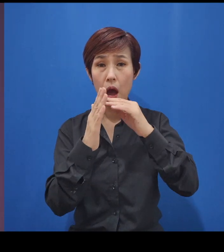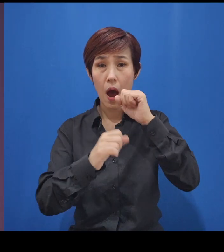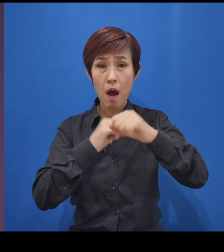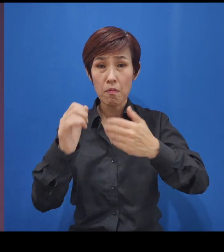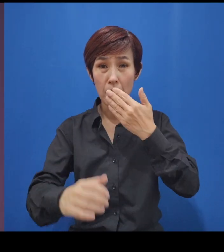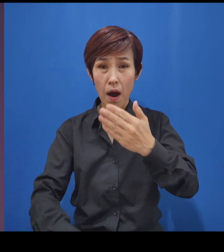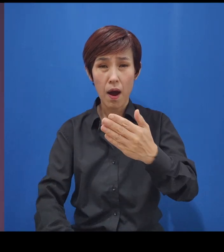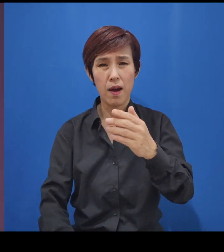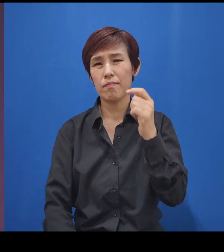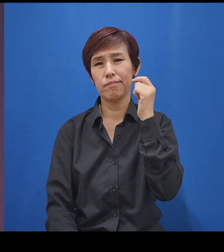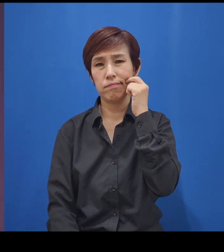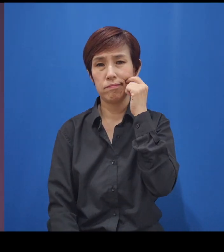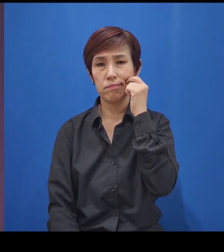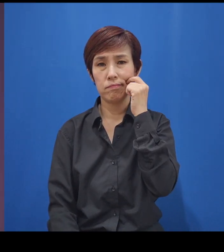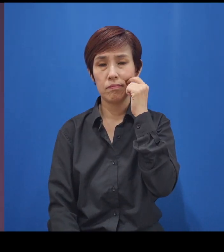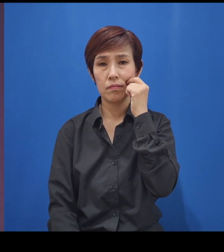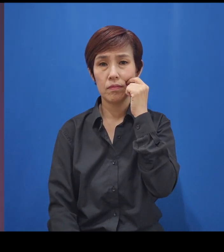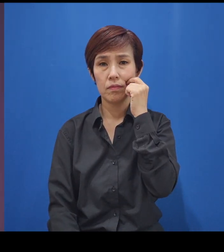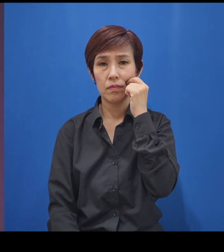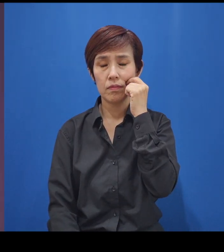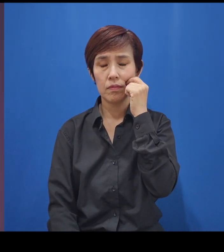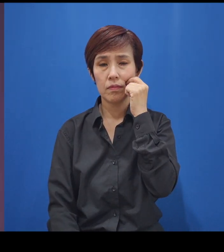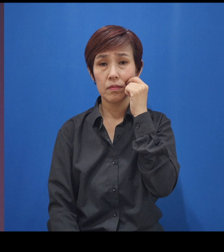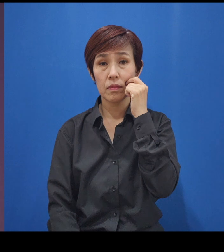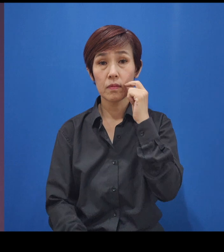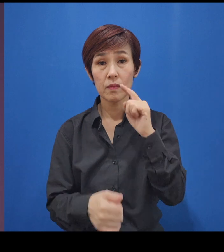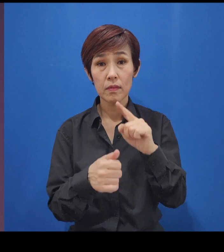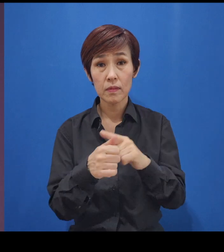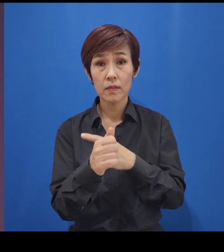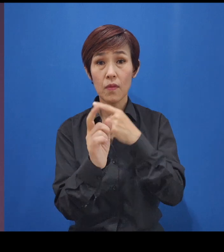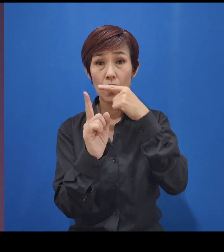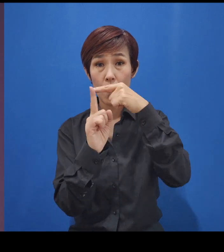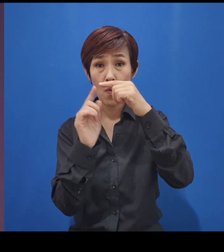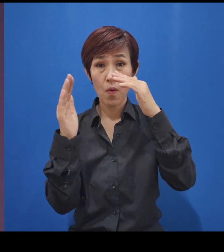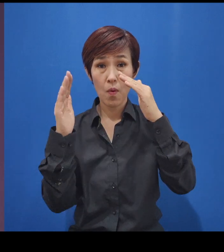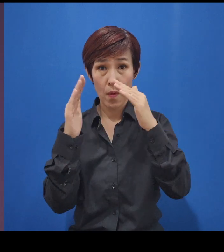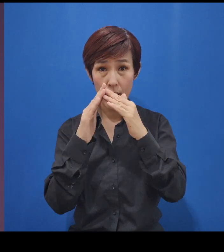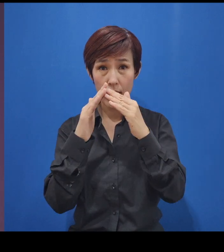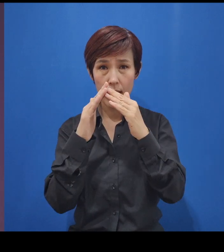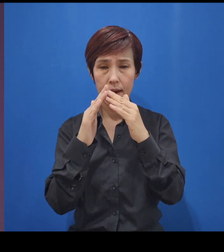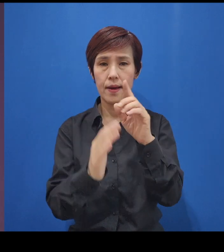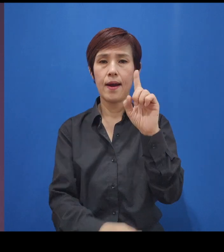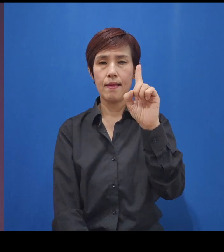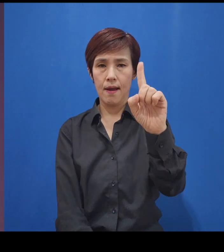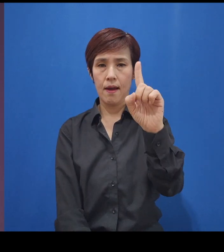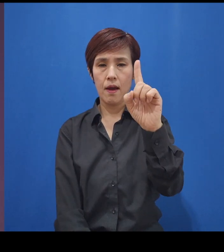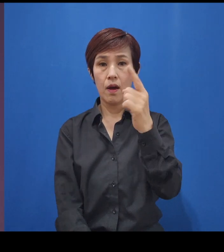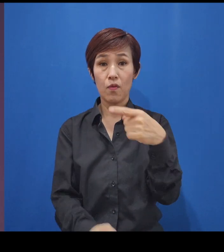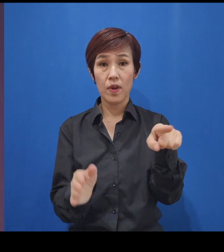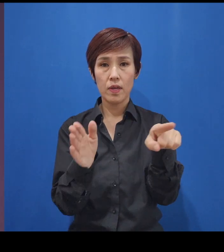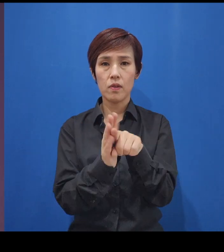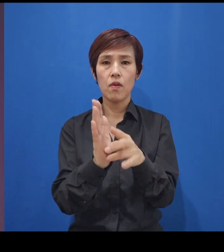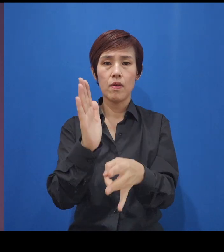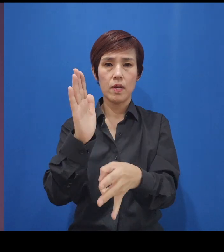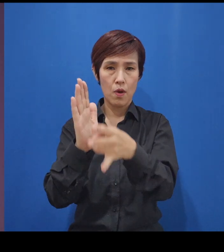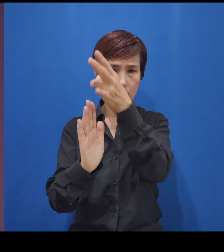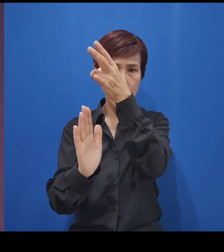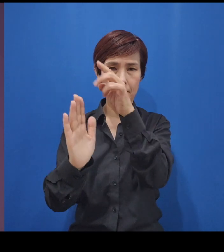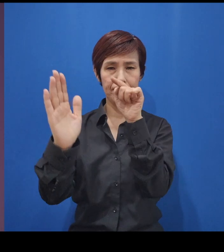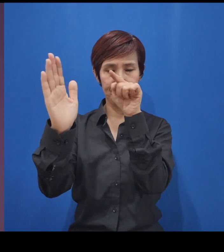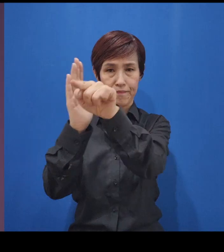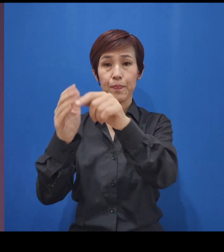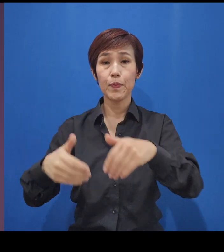할 능력도 없어요. 그래서 교회는 한 가지를 위해 예루살렘으로 들어가야만